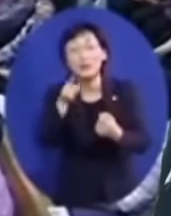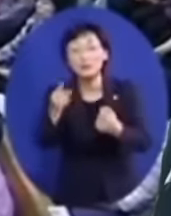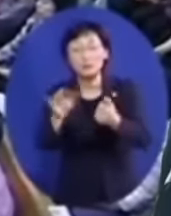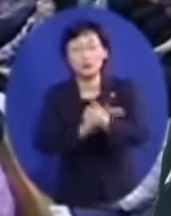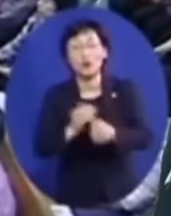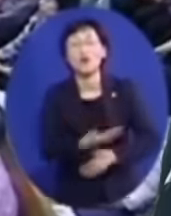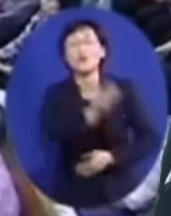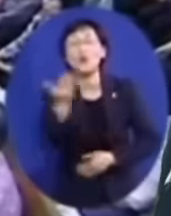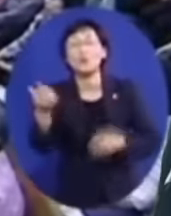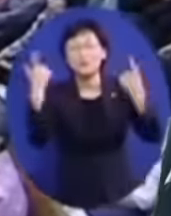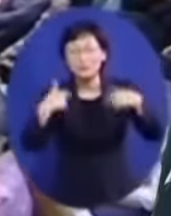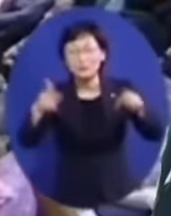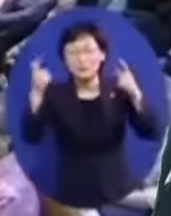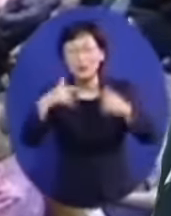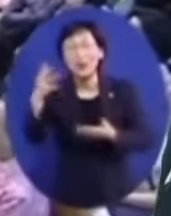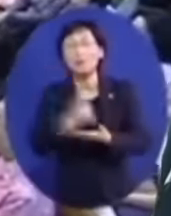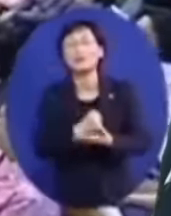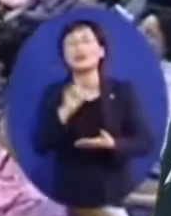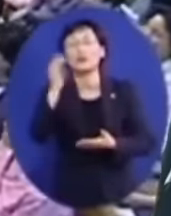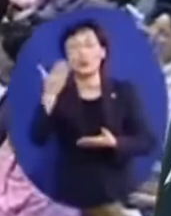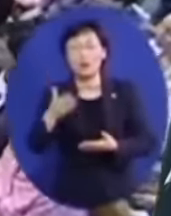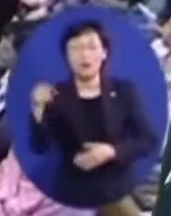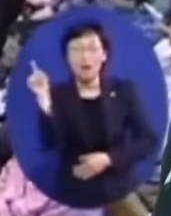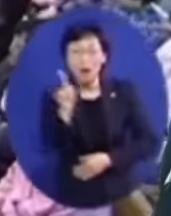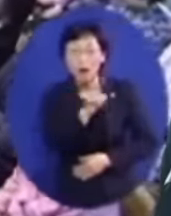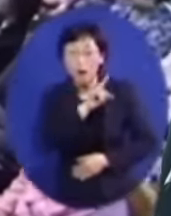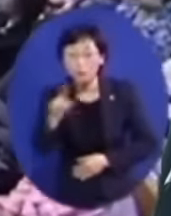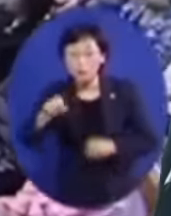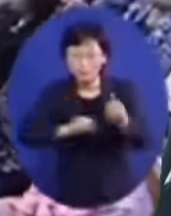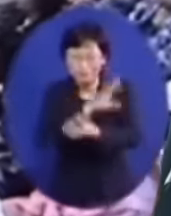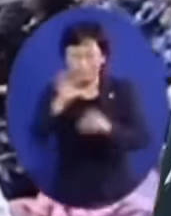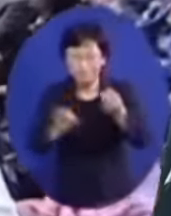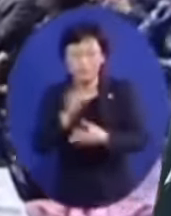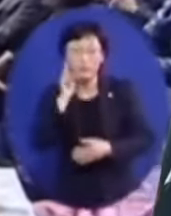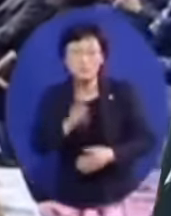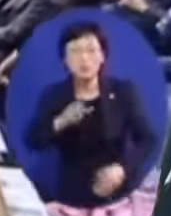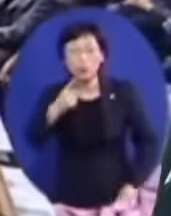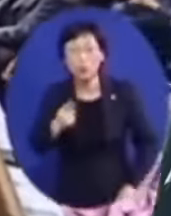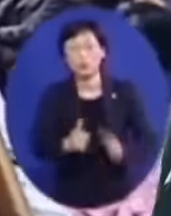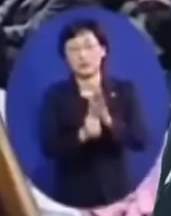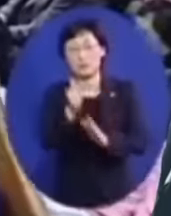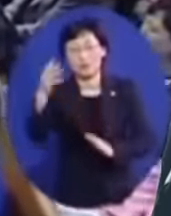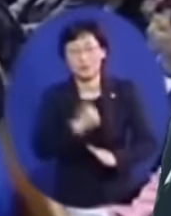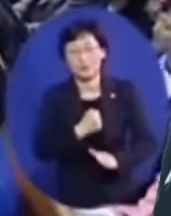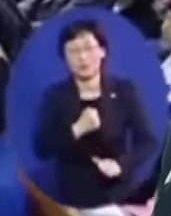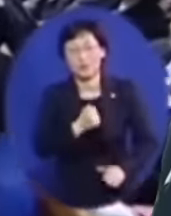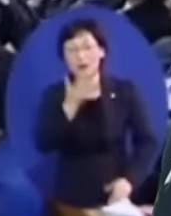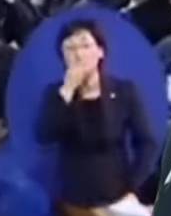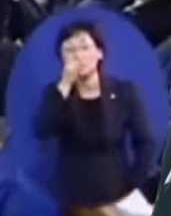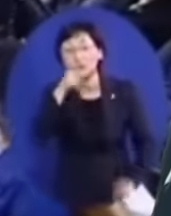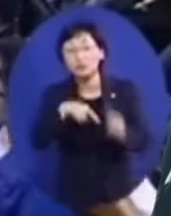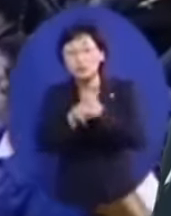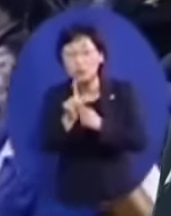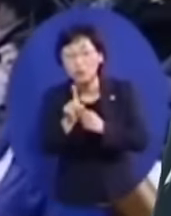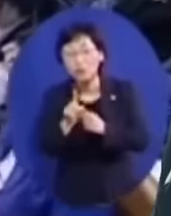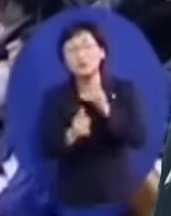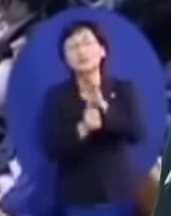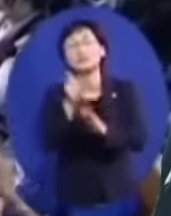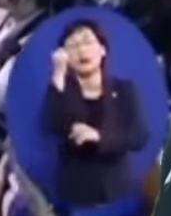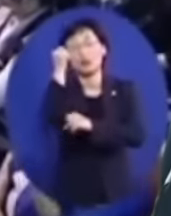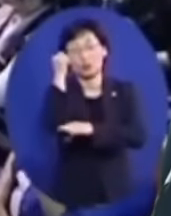여러분 늘 받아야 되는 것입니다. 아무리 환난이 심해도 희망을 가질 수 있는 이유가 희망의